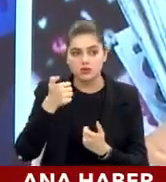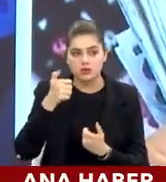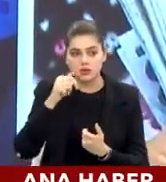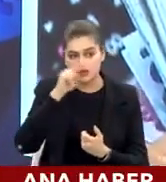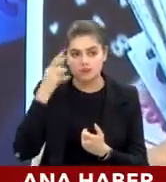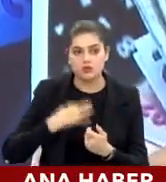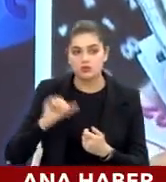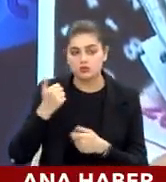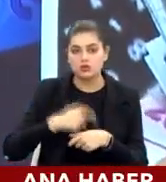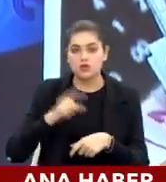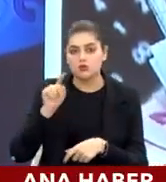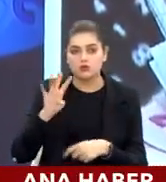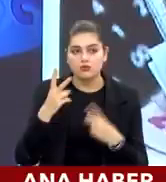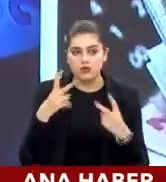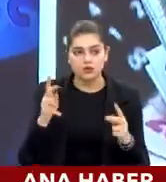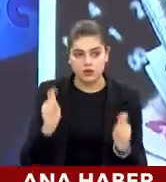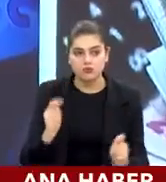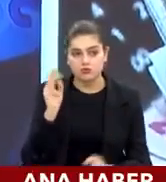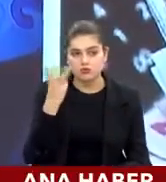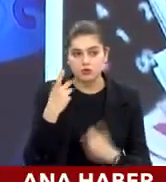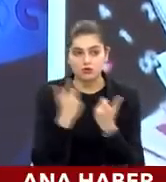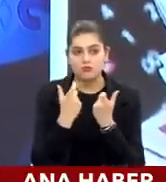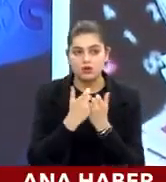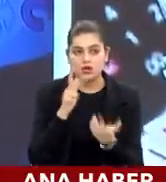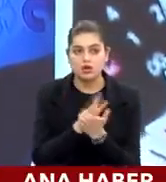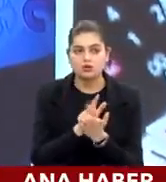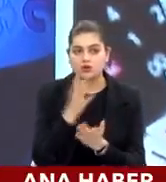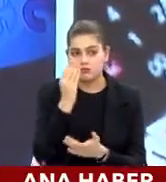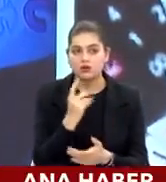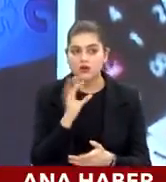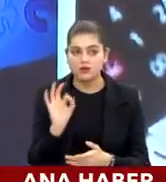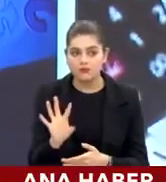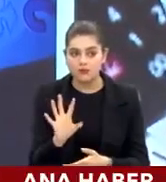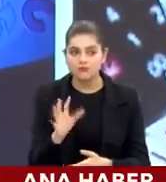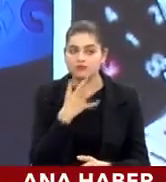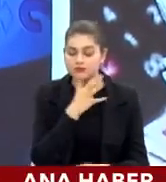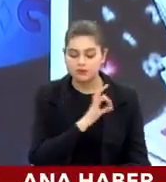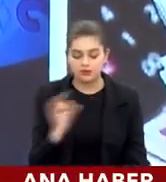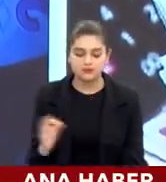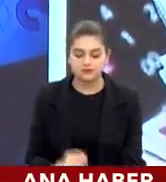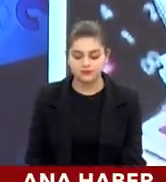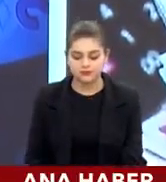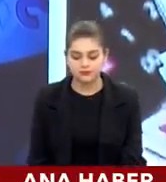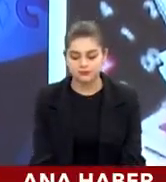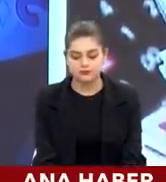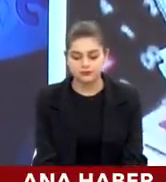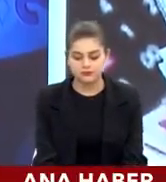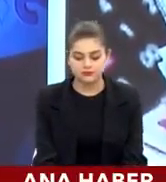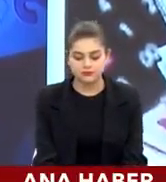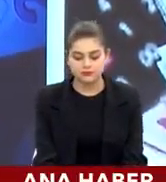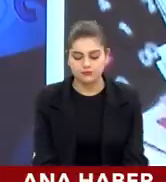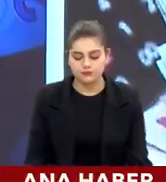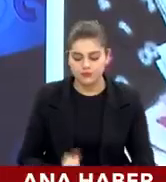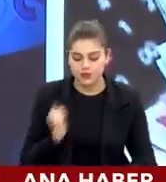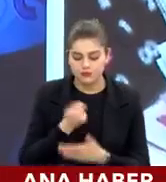günü saat 14'te yapılacak 3ün toplantıda karar çıkabilir mi tahammüller göre 4 toplantıyla asgari